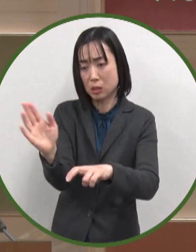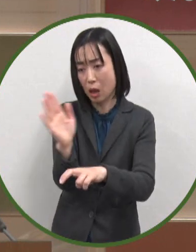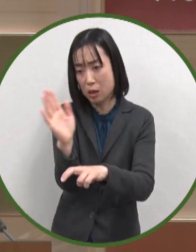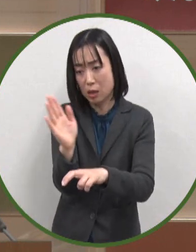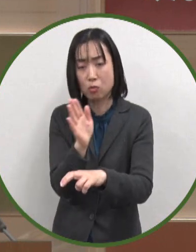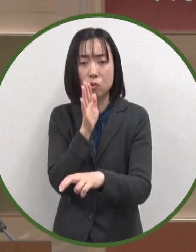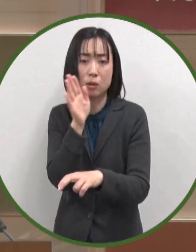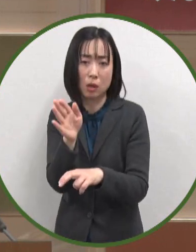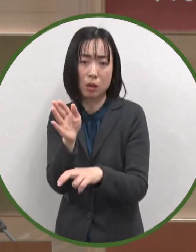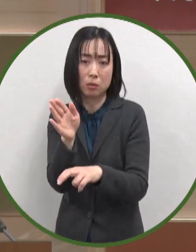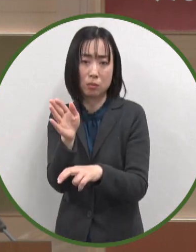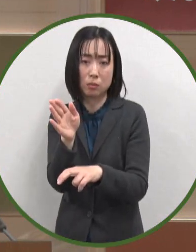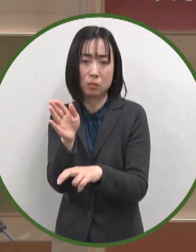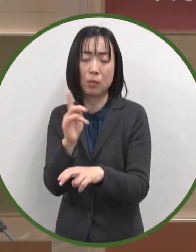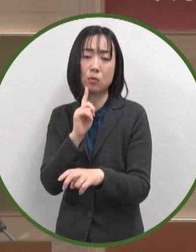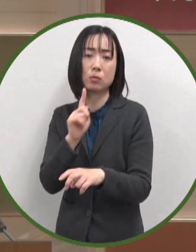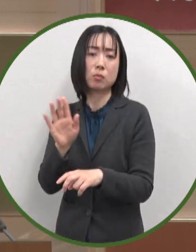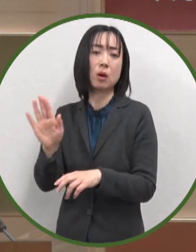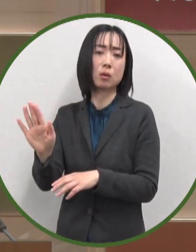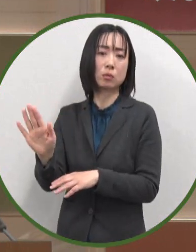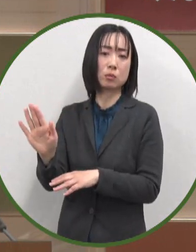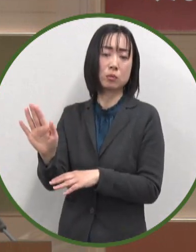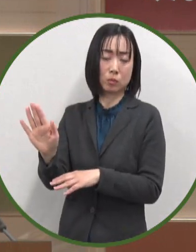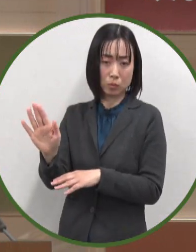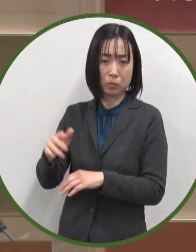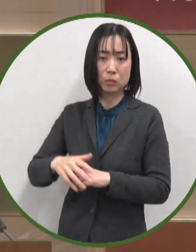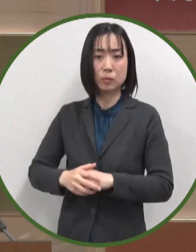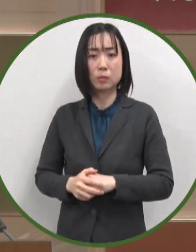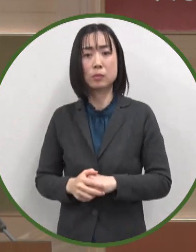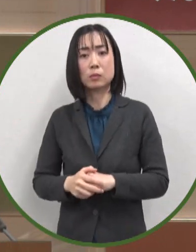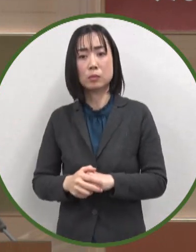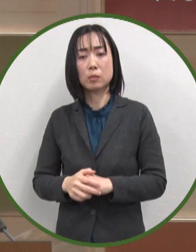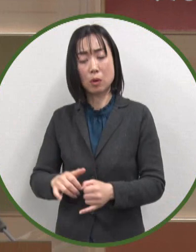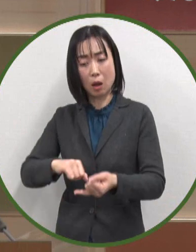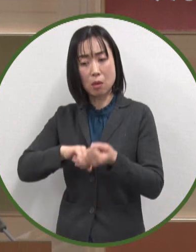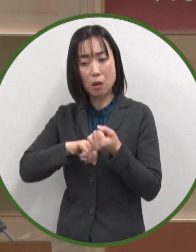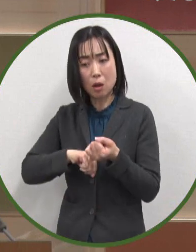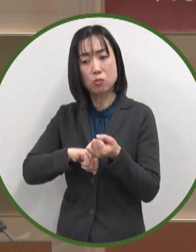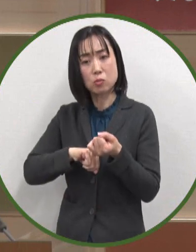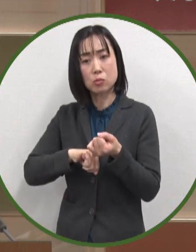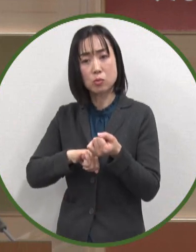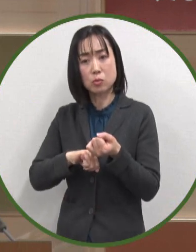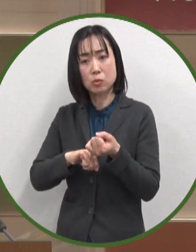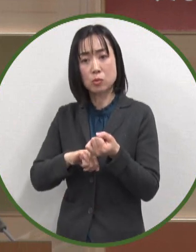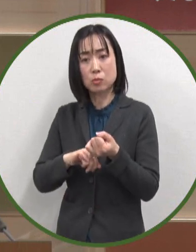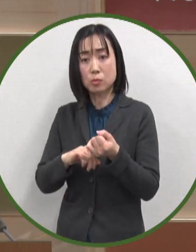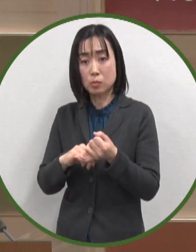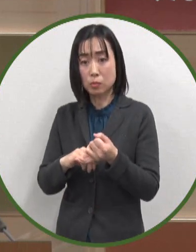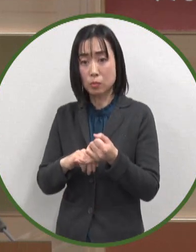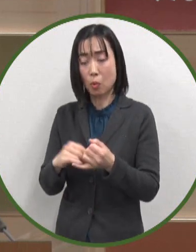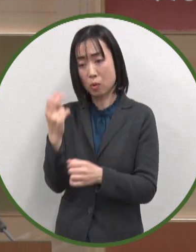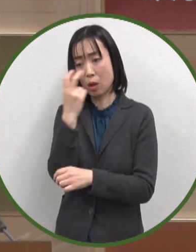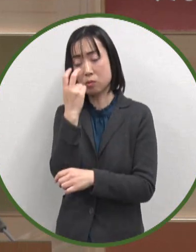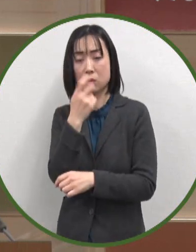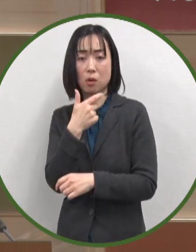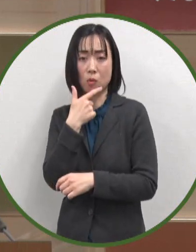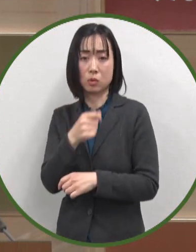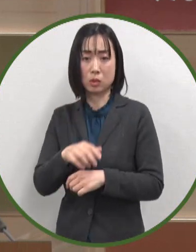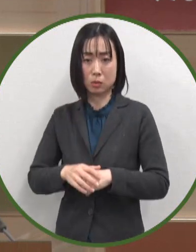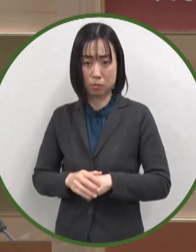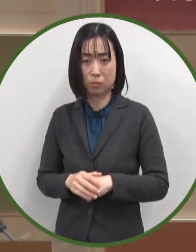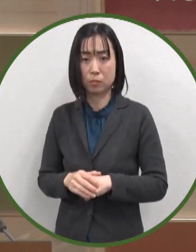そういった方ですね、必ず検査、すでに県外から帰省されているという方もいらっしゃると思うんですけ